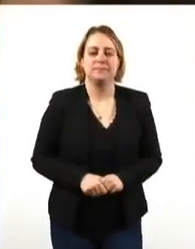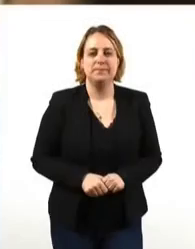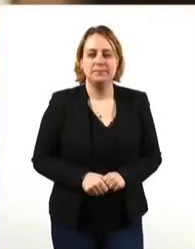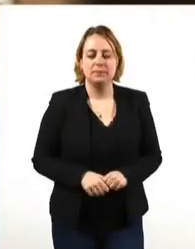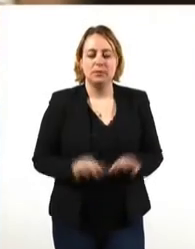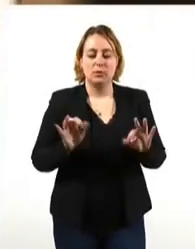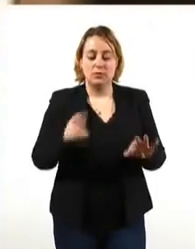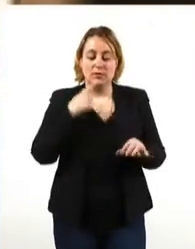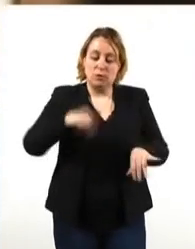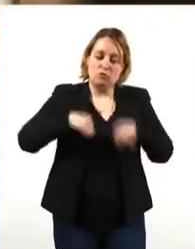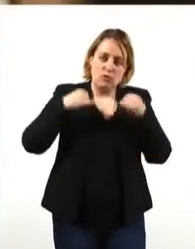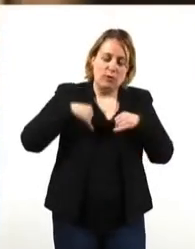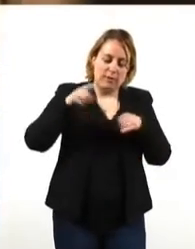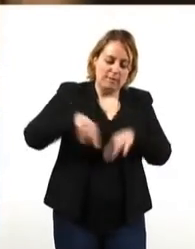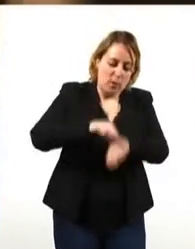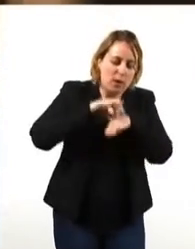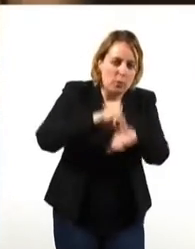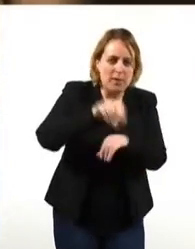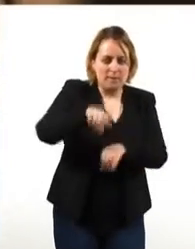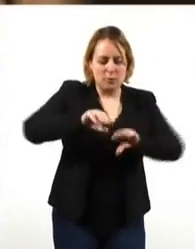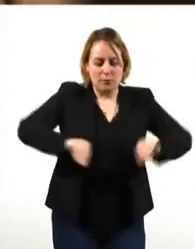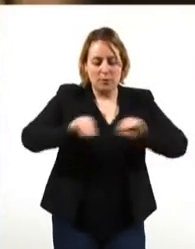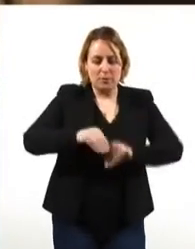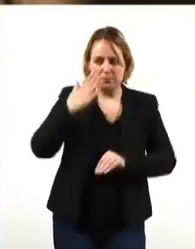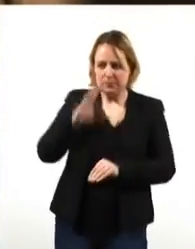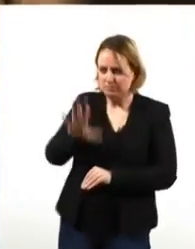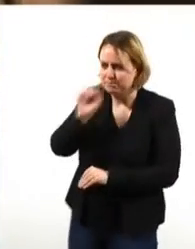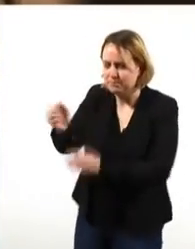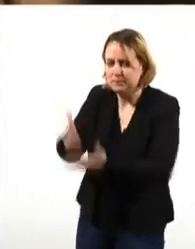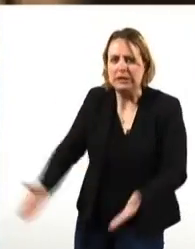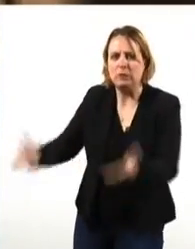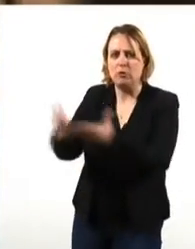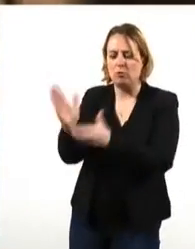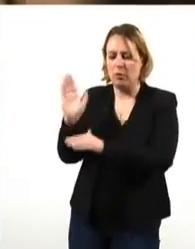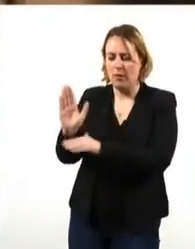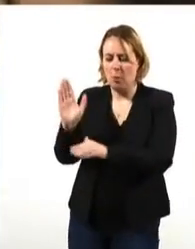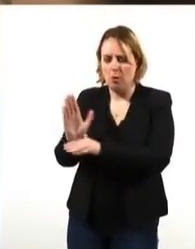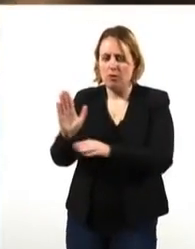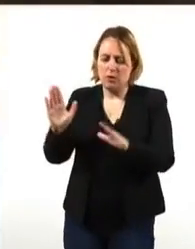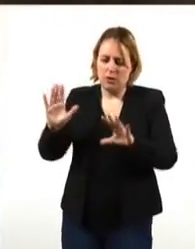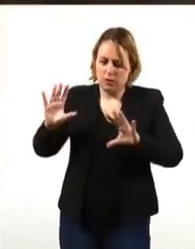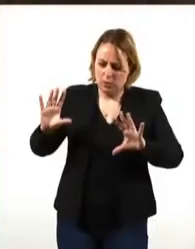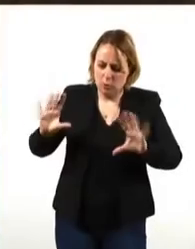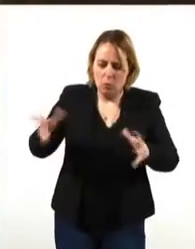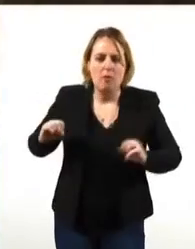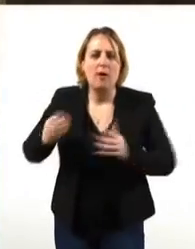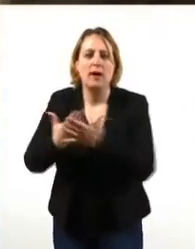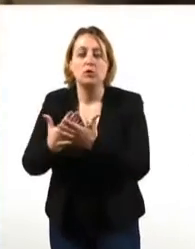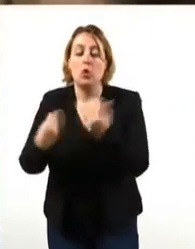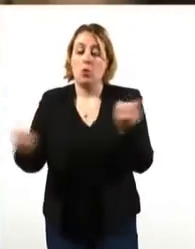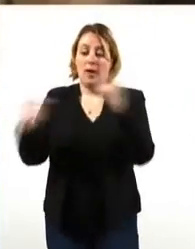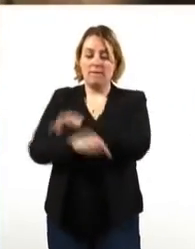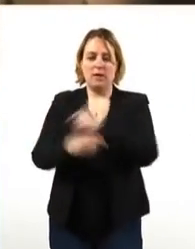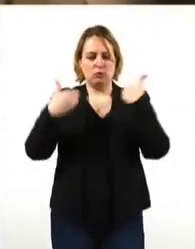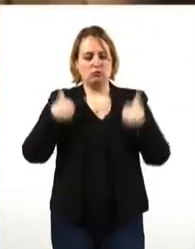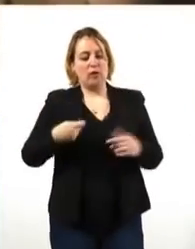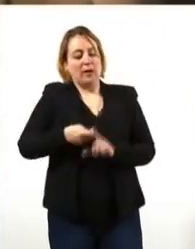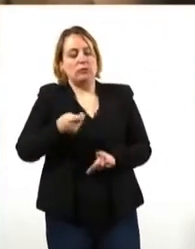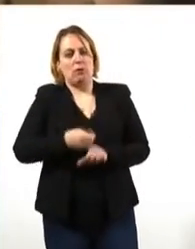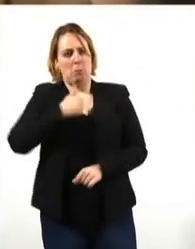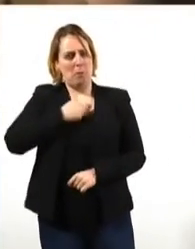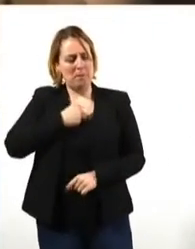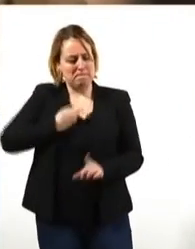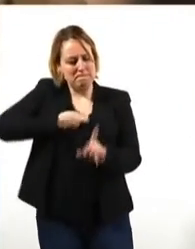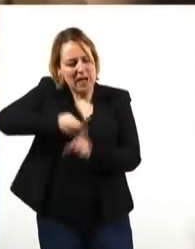sont accompagnés et formés pour réagir quand ils sont témoins, mais aussi comprendre, quand on a été harceleur, comment eh bien, ça s'arrête,